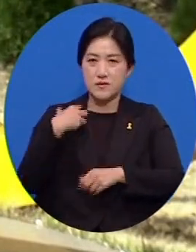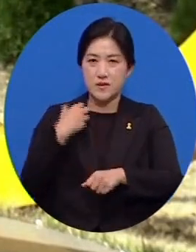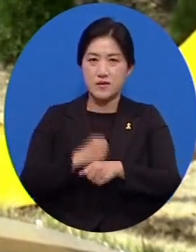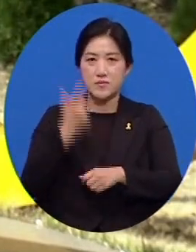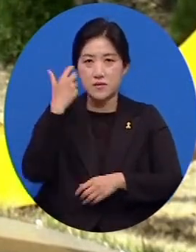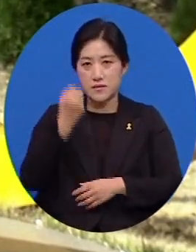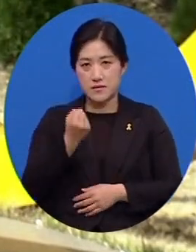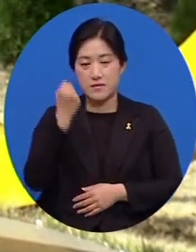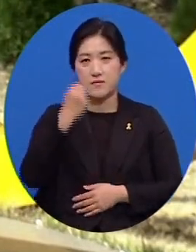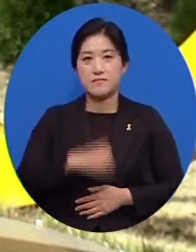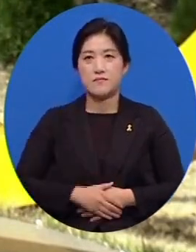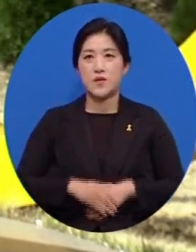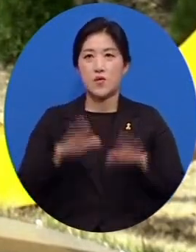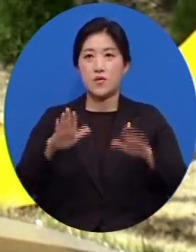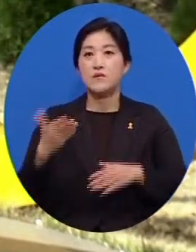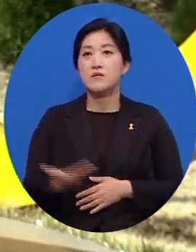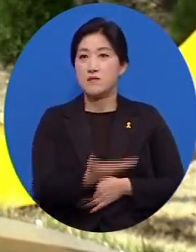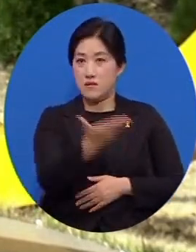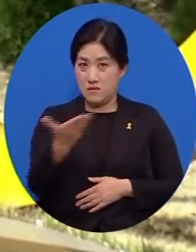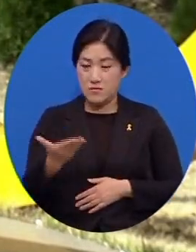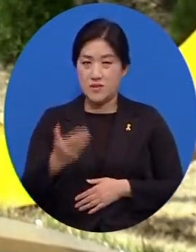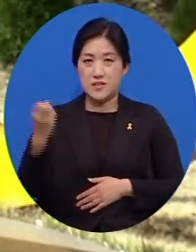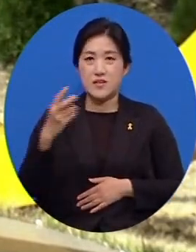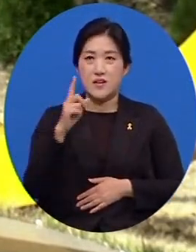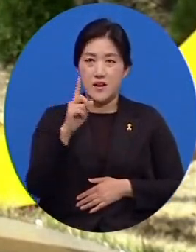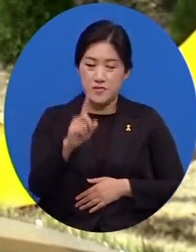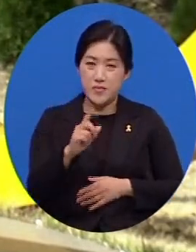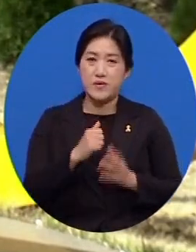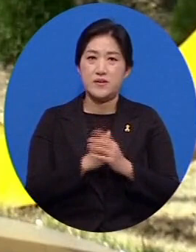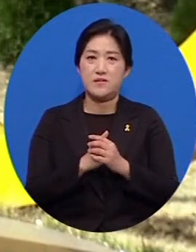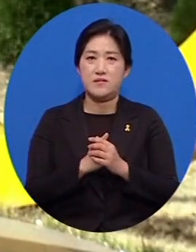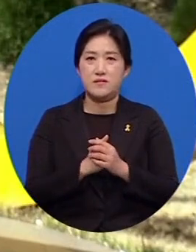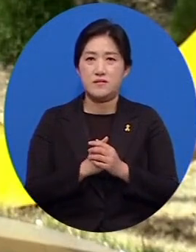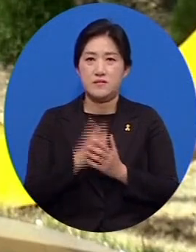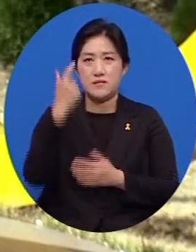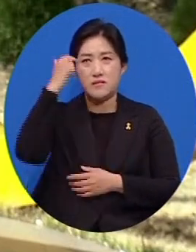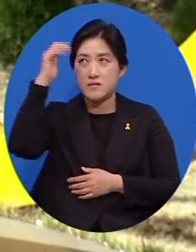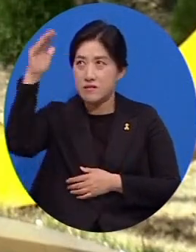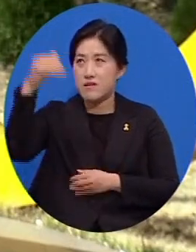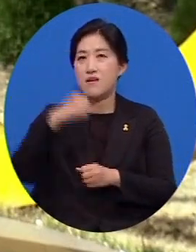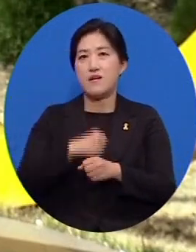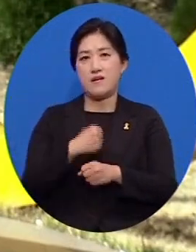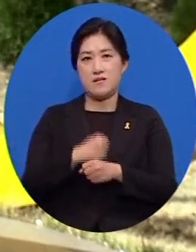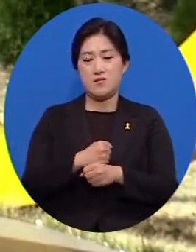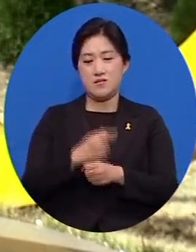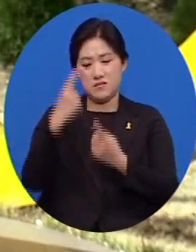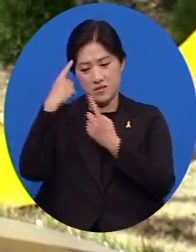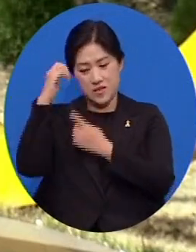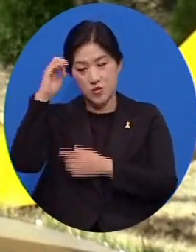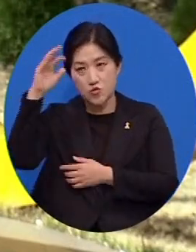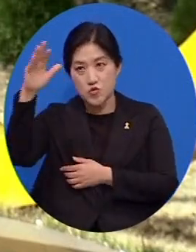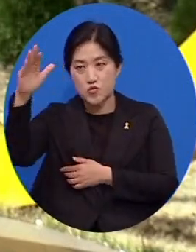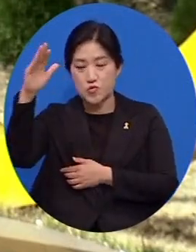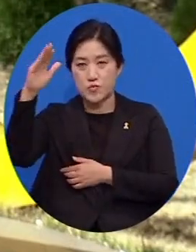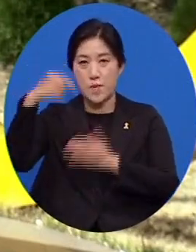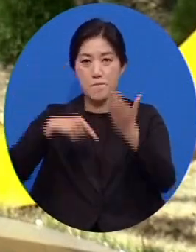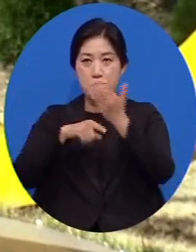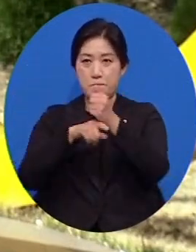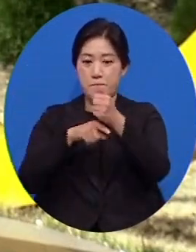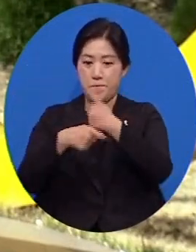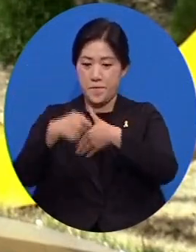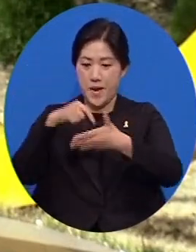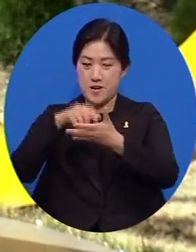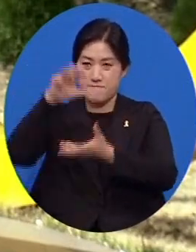오늘 여러분들을 다시 한번 추모하면서 그 추모의 뜻이